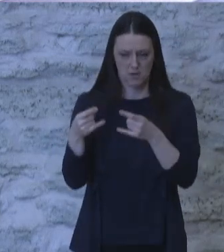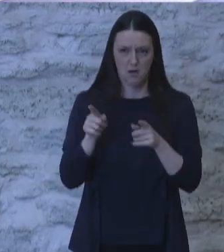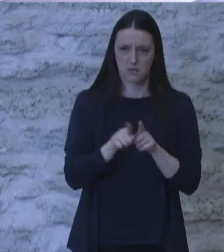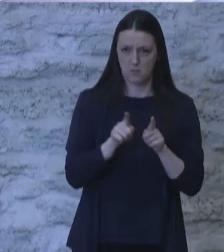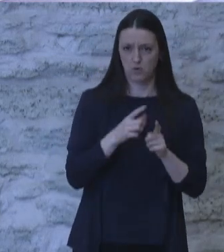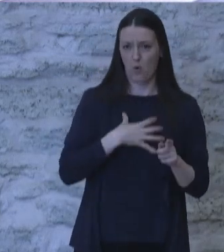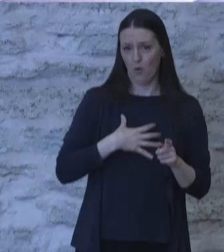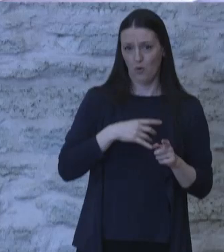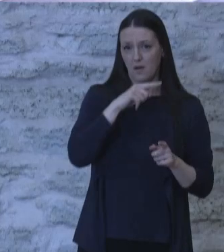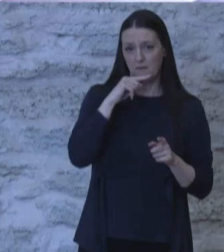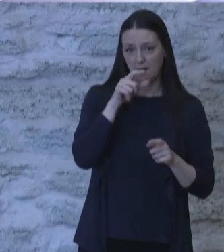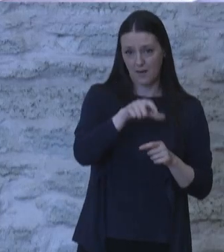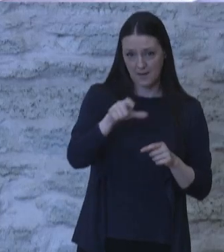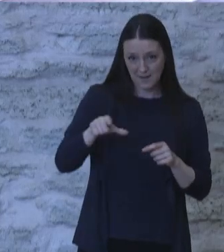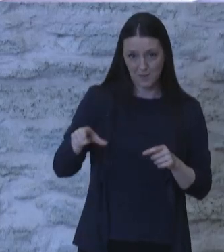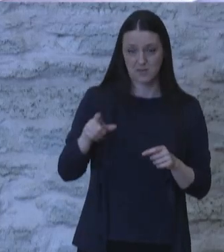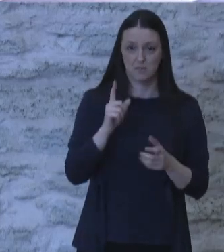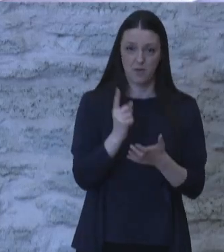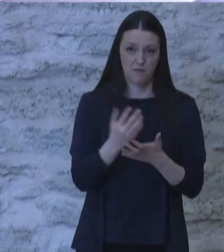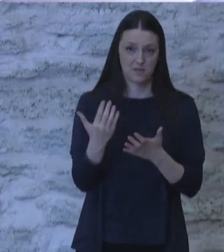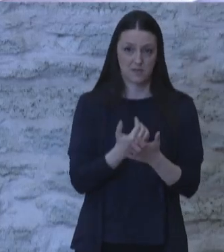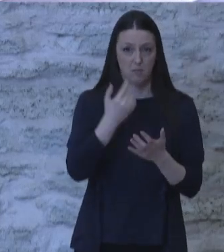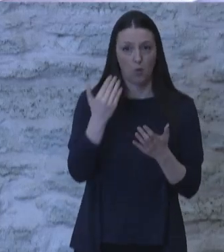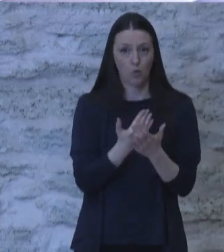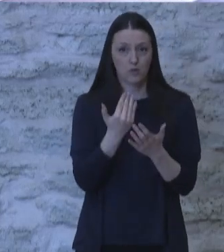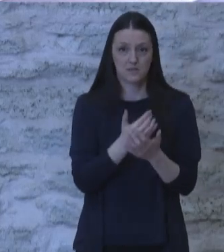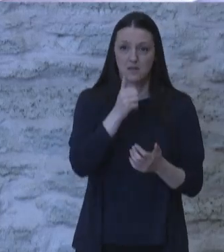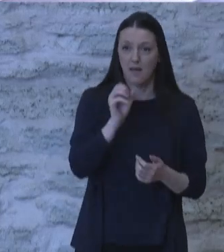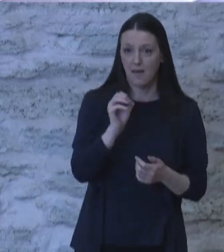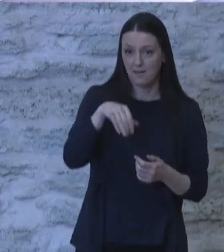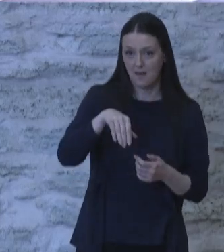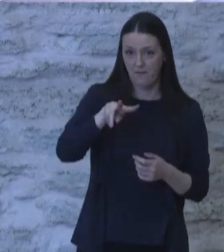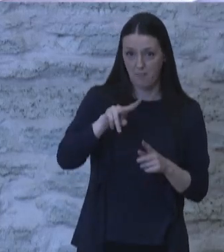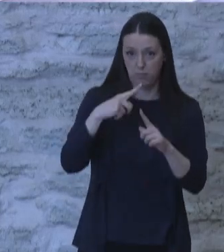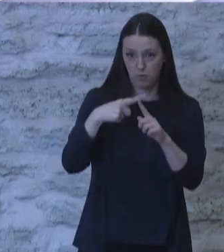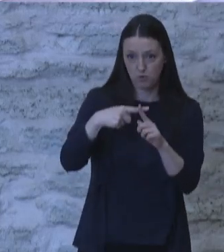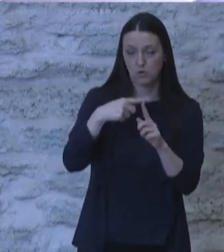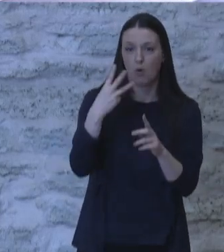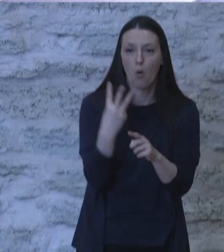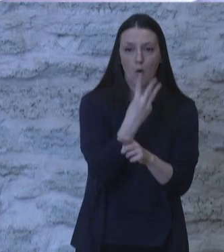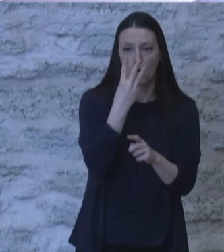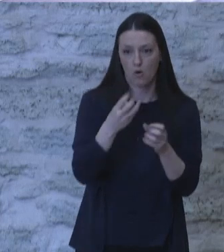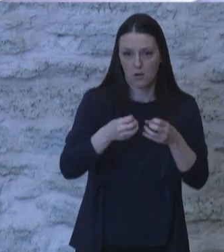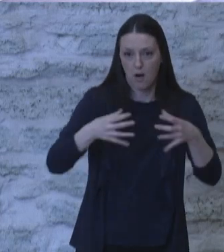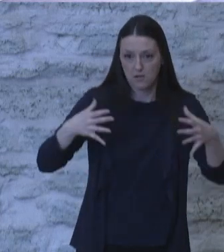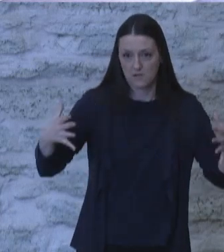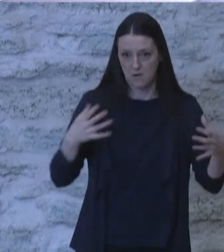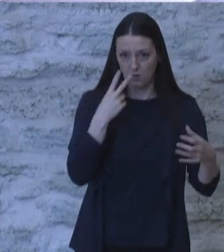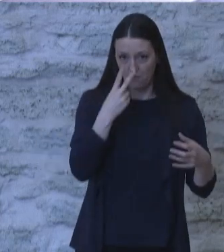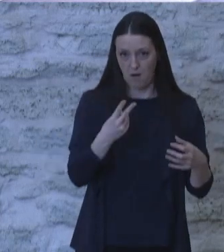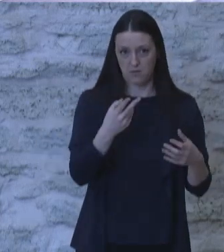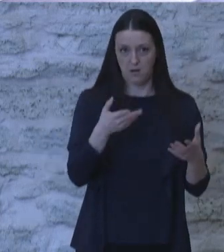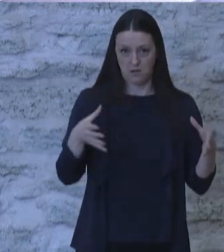vaatajaskond on siin viimastel andmetel ligi kolm korda kasvanud, tundub mulle täiesti mõistetamatu, et miks me vene